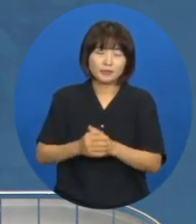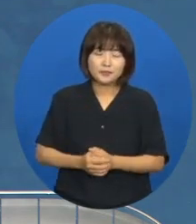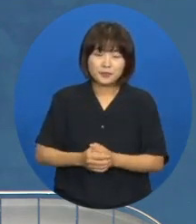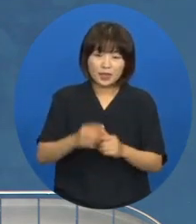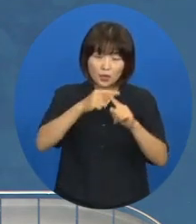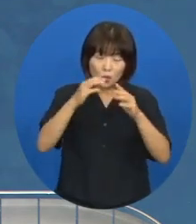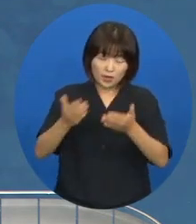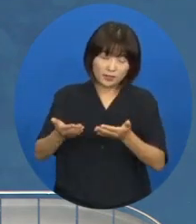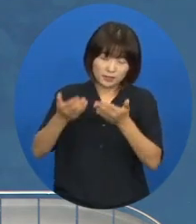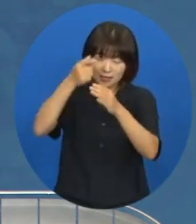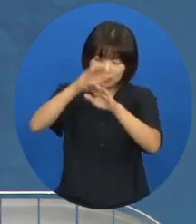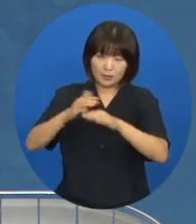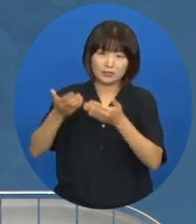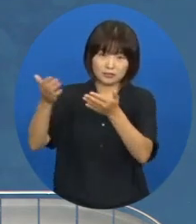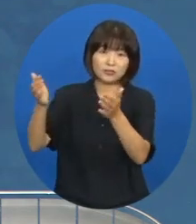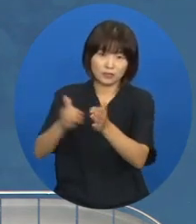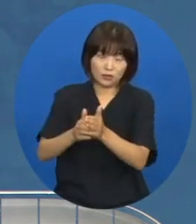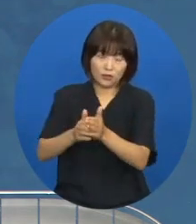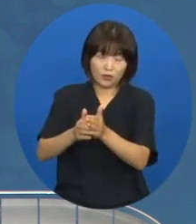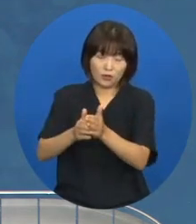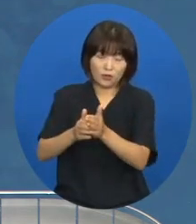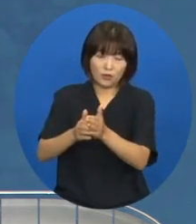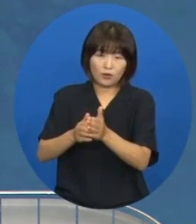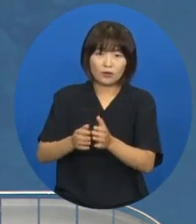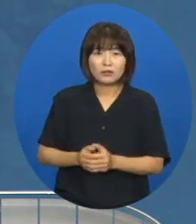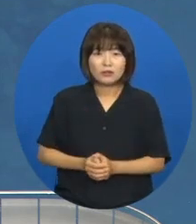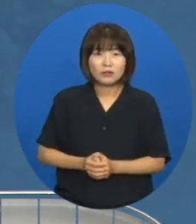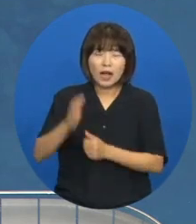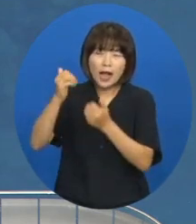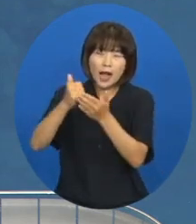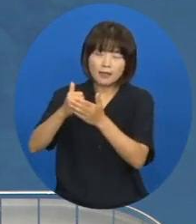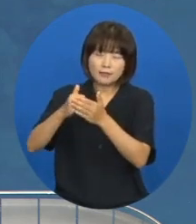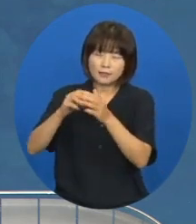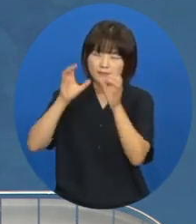돼요, 말아야 돼요? 그걸 묻고 싶은 거예요.